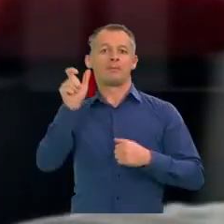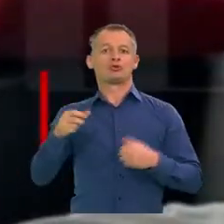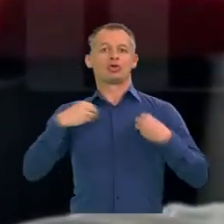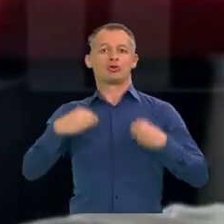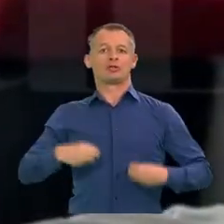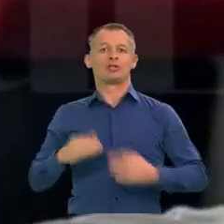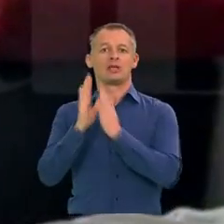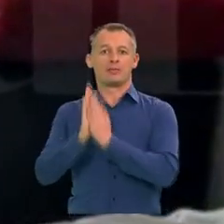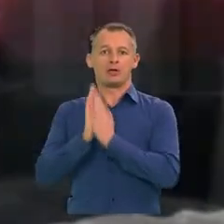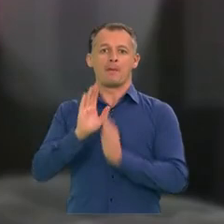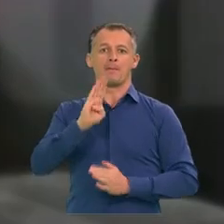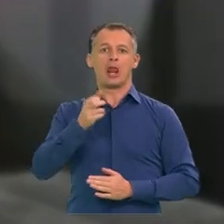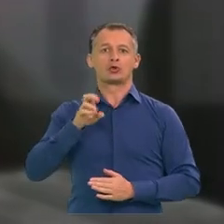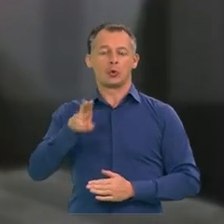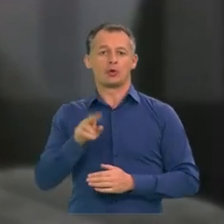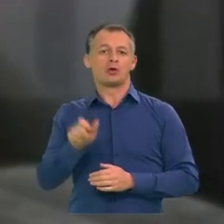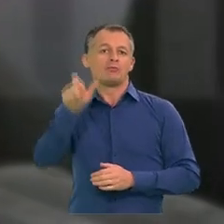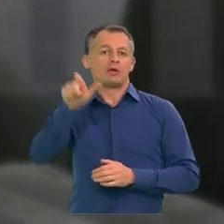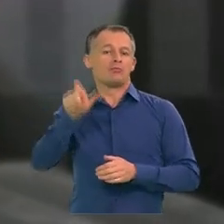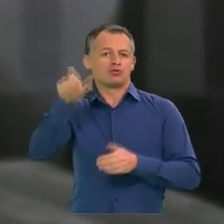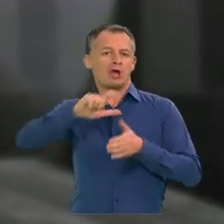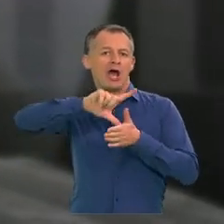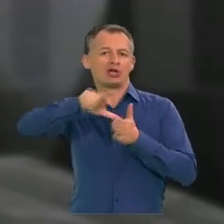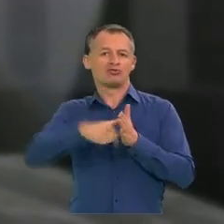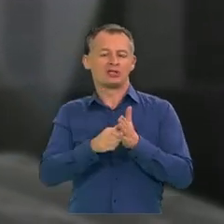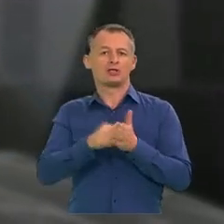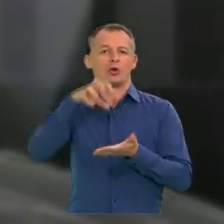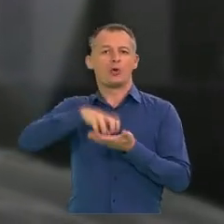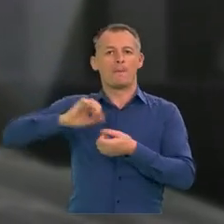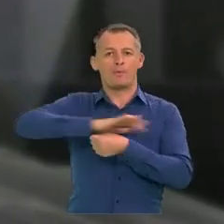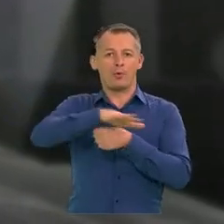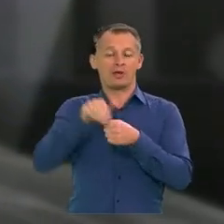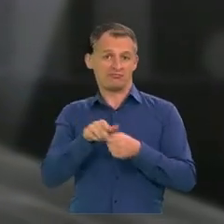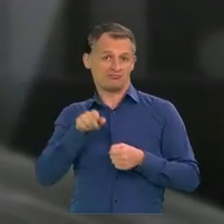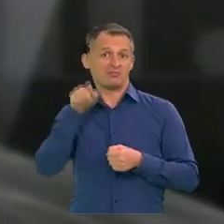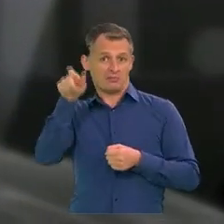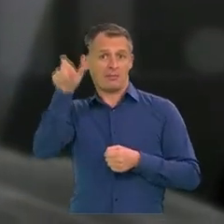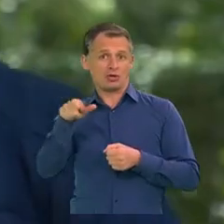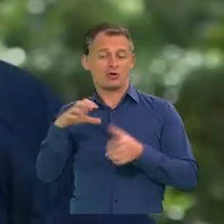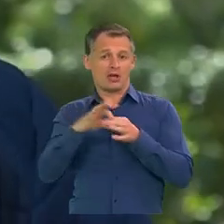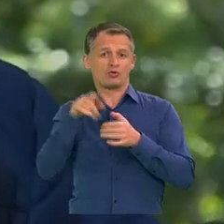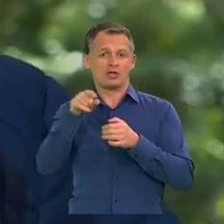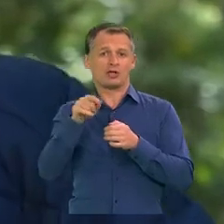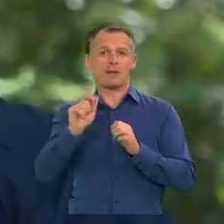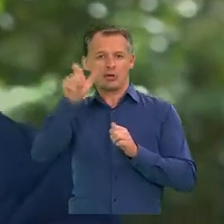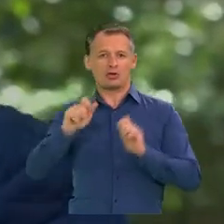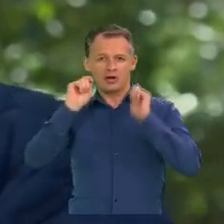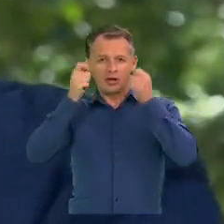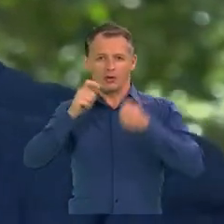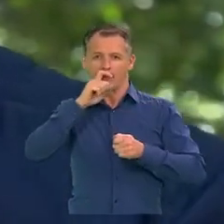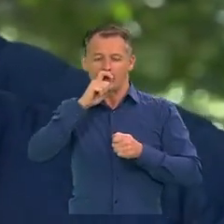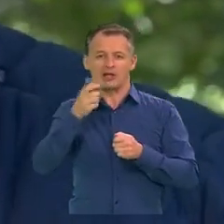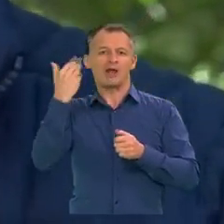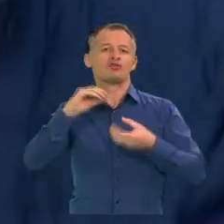Deputatul teolog Bălășoiu este protagonistul unei înregistrări șocante apărute în spațiul public, interlocutorul său e un călugăr care ar fi fost amant.